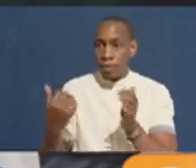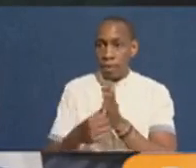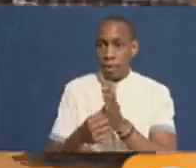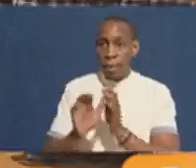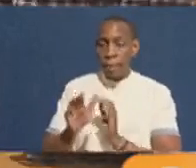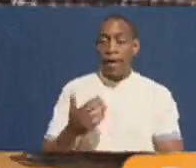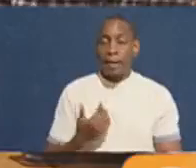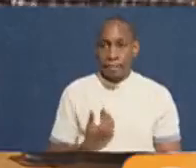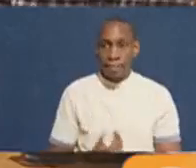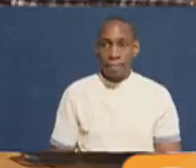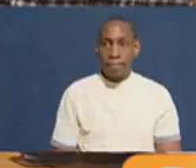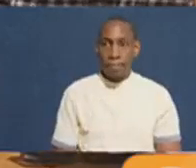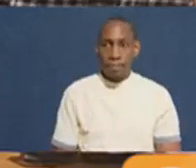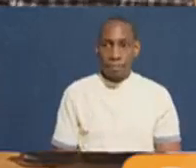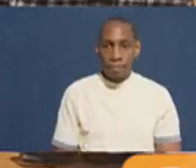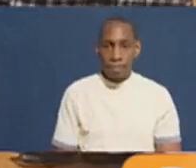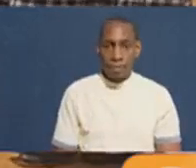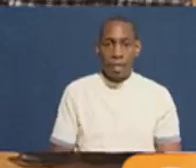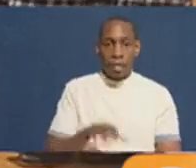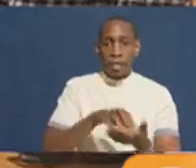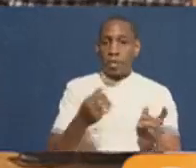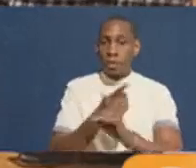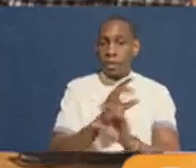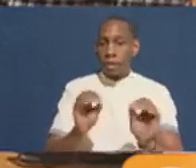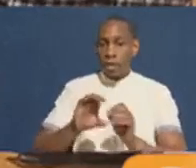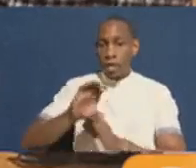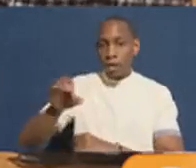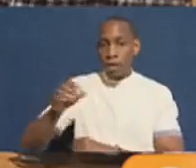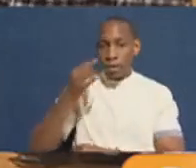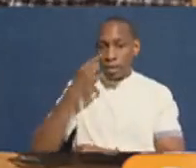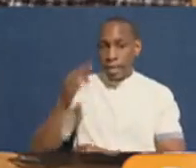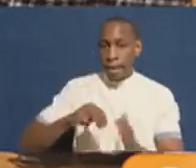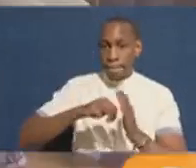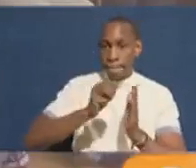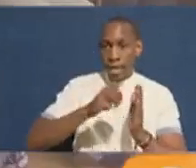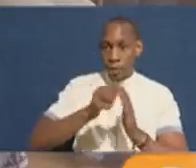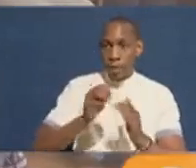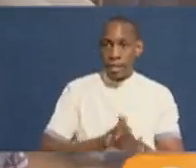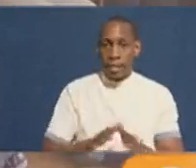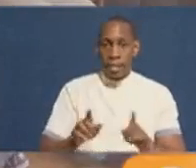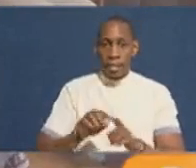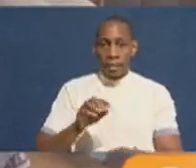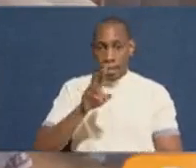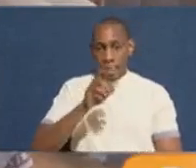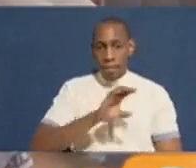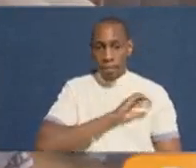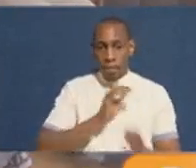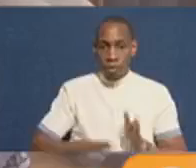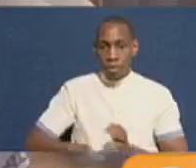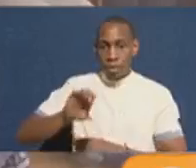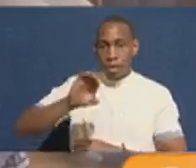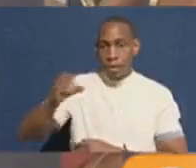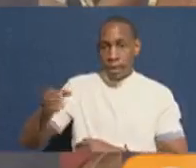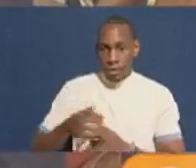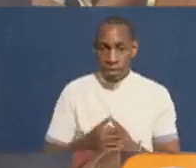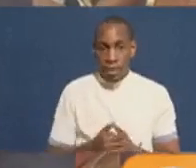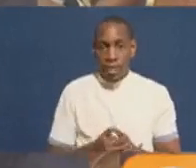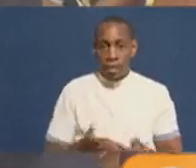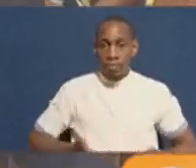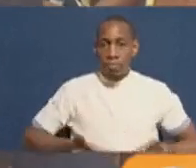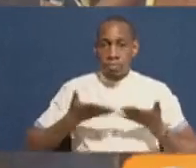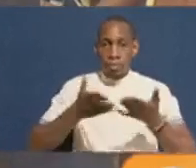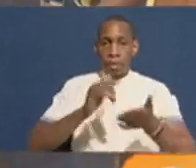uko nazo. Hali sio tofauti katika kaunti ya Makueni ambapo kamishna wa kaunti hiyo Beverly Opora